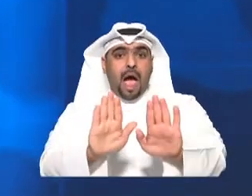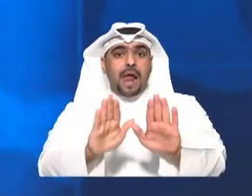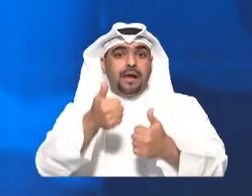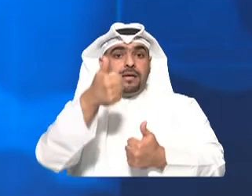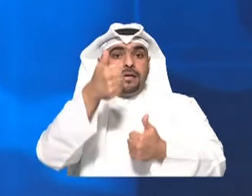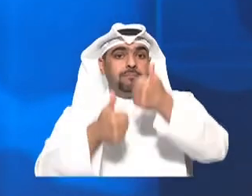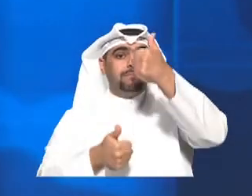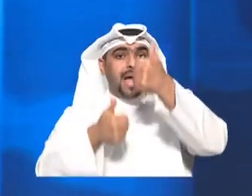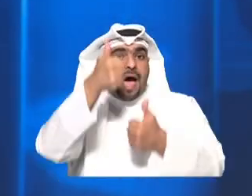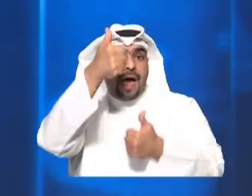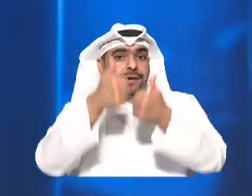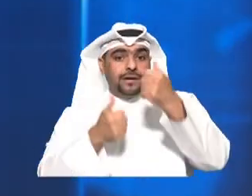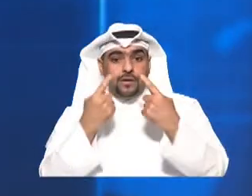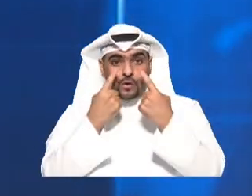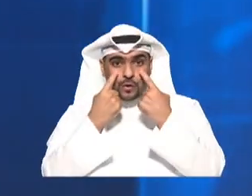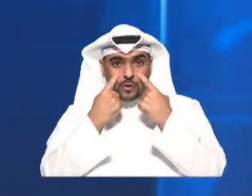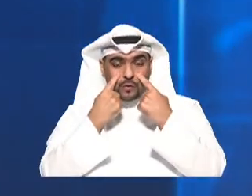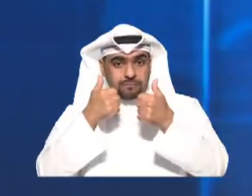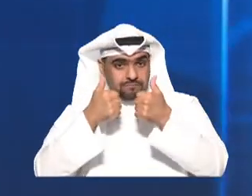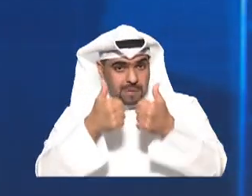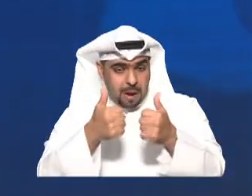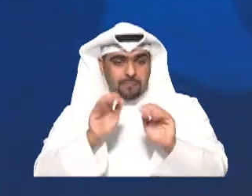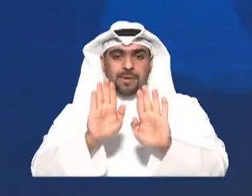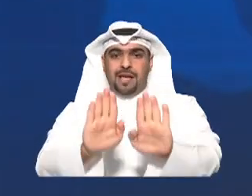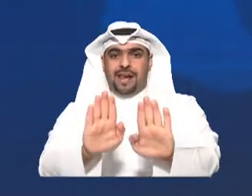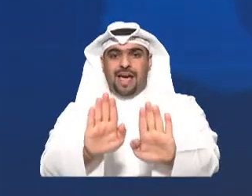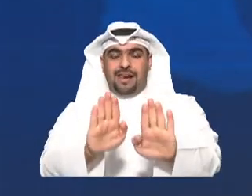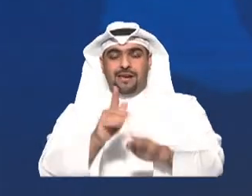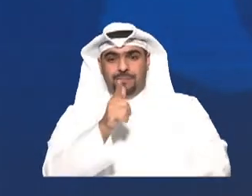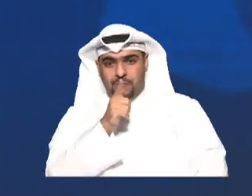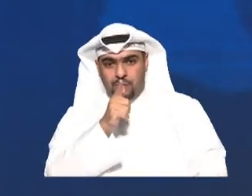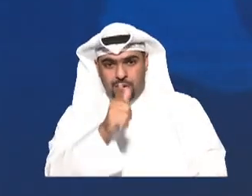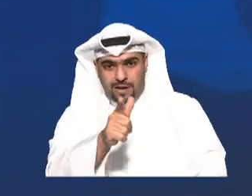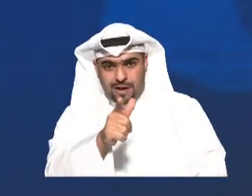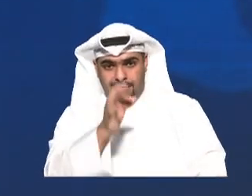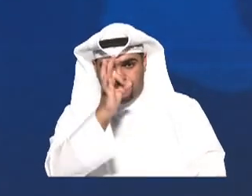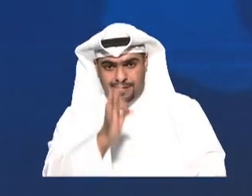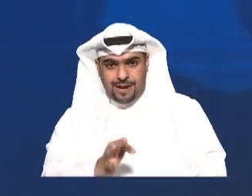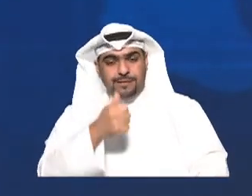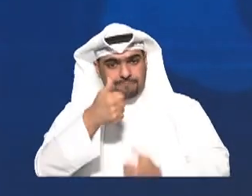التوسع فيها، مشددا على دور القاضيات الجدد في إنجاح هذه التجربة.